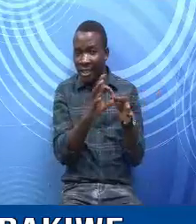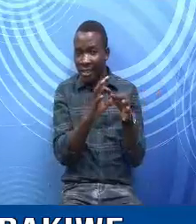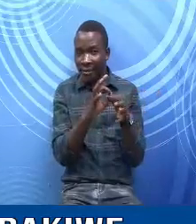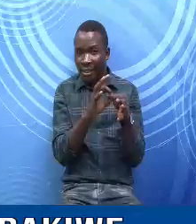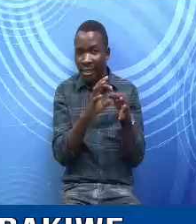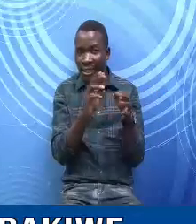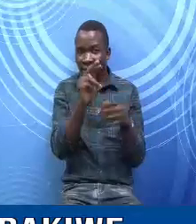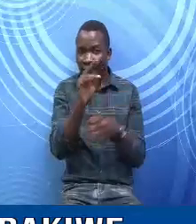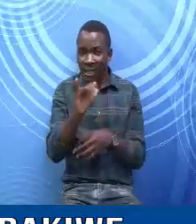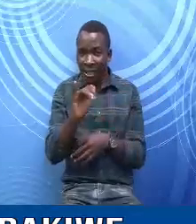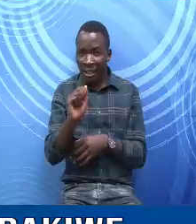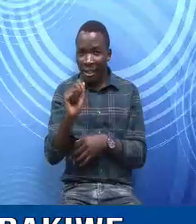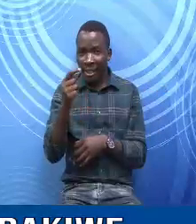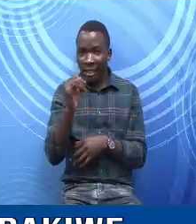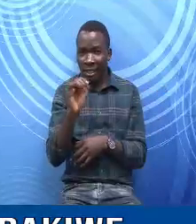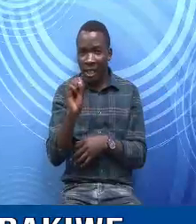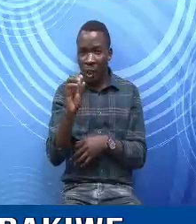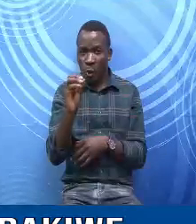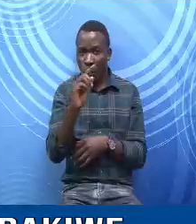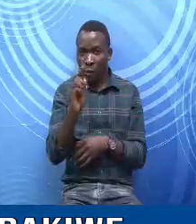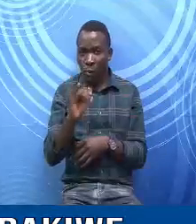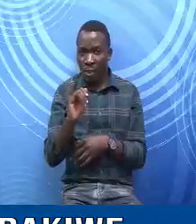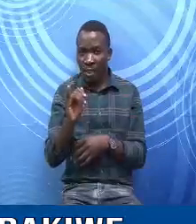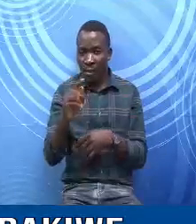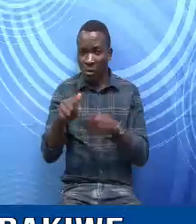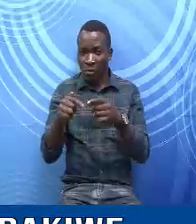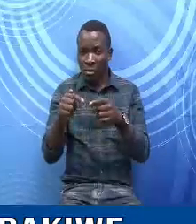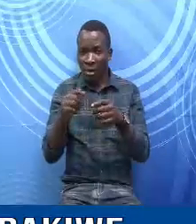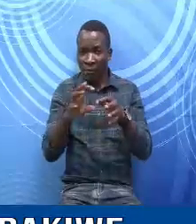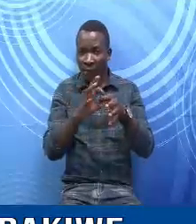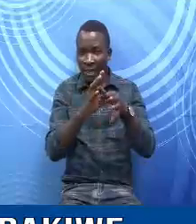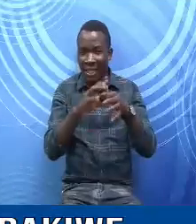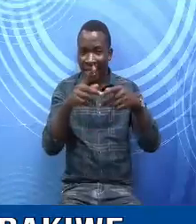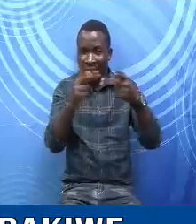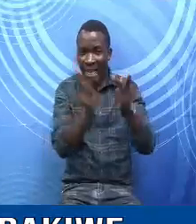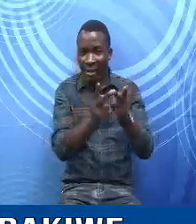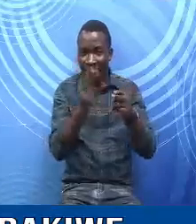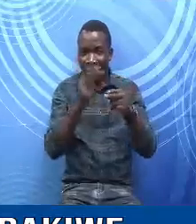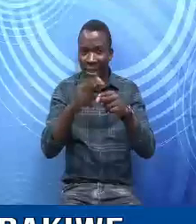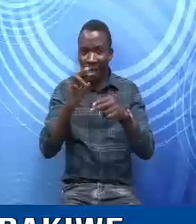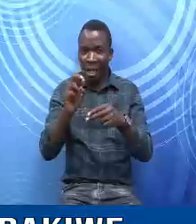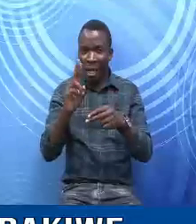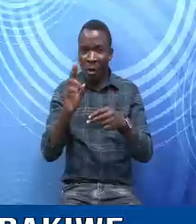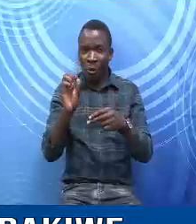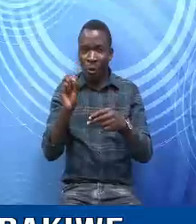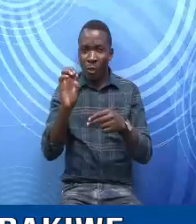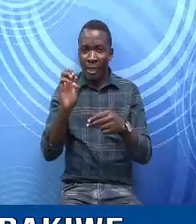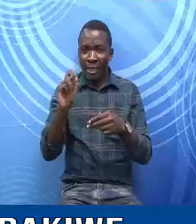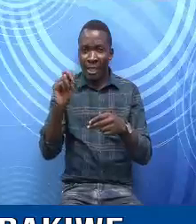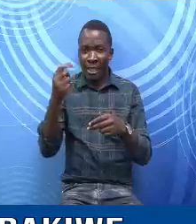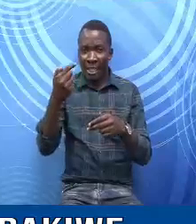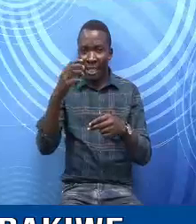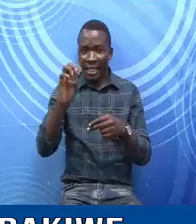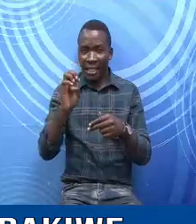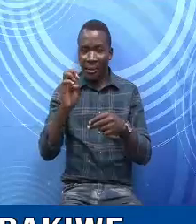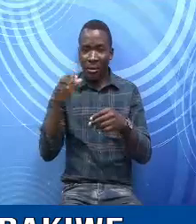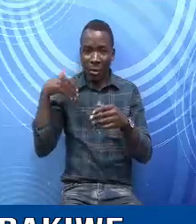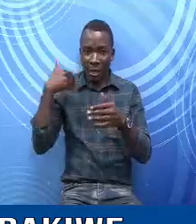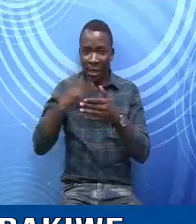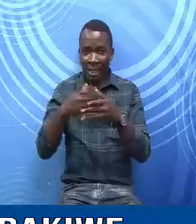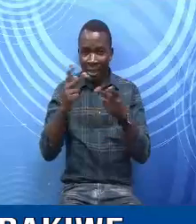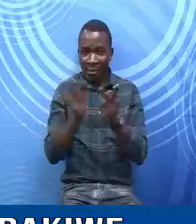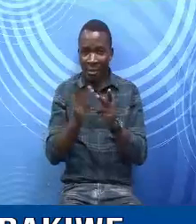Nyagisozi, ukaseriva agace ka za Rusenge na Ngera, ugatunguka aho bita Munyakibanda.